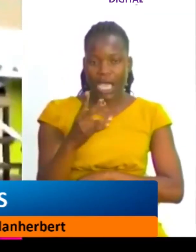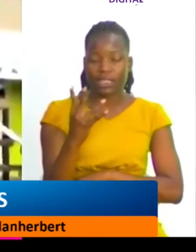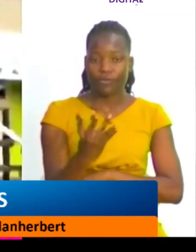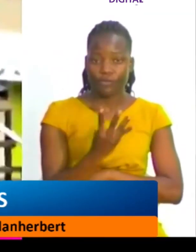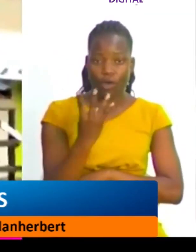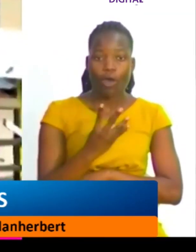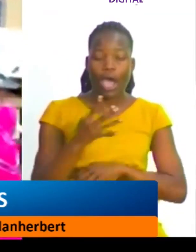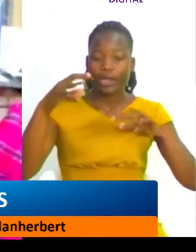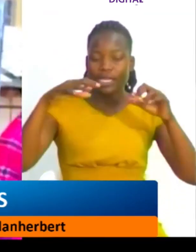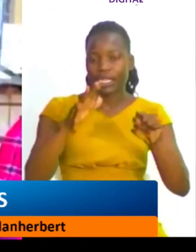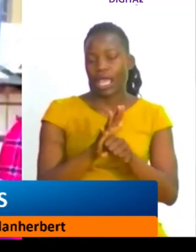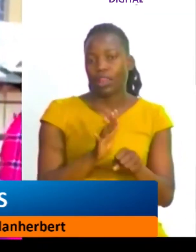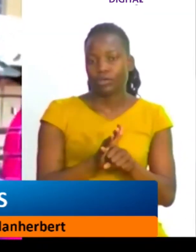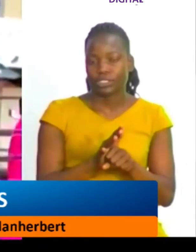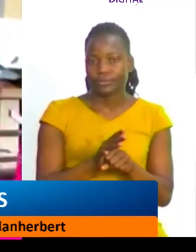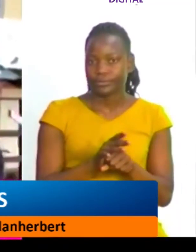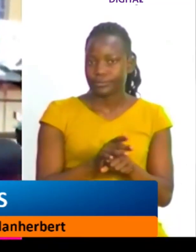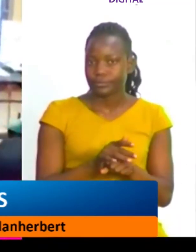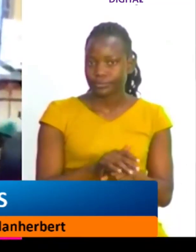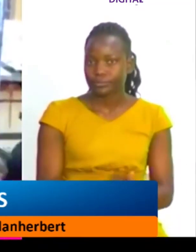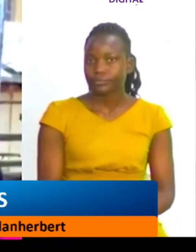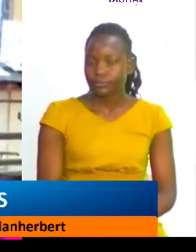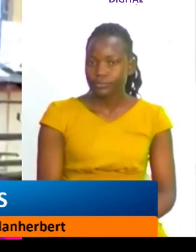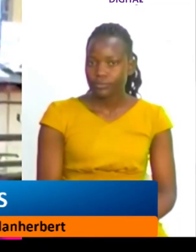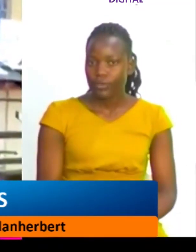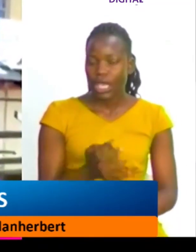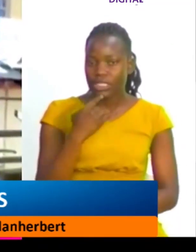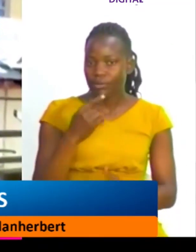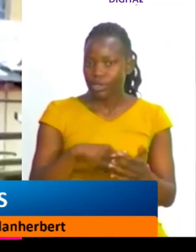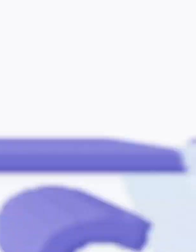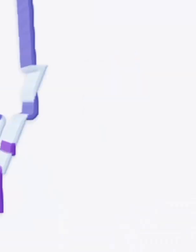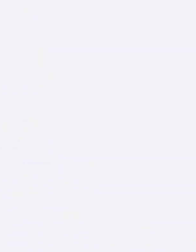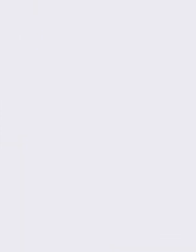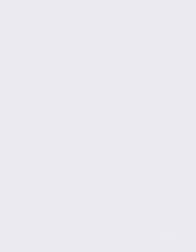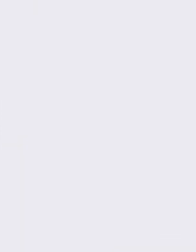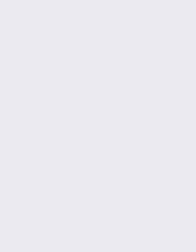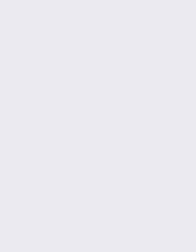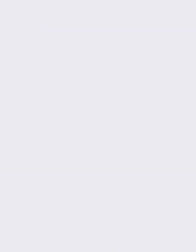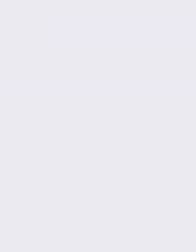sana. Za watu waondoke kwa mitaro maana na wengine wanapiga picha na unajua naye maji